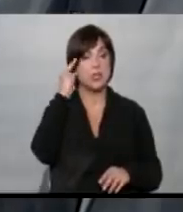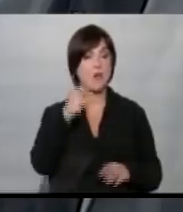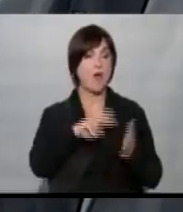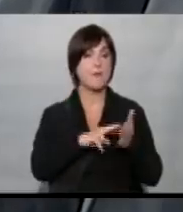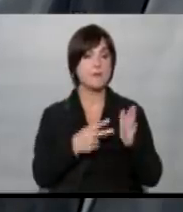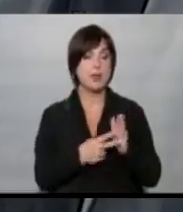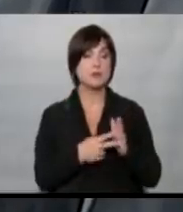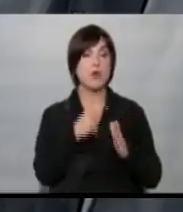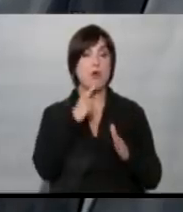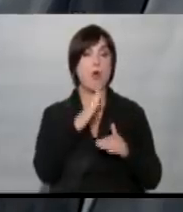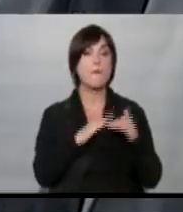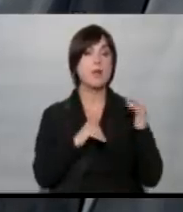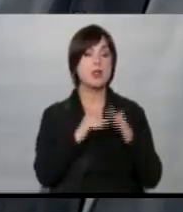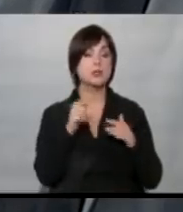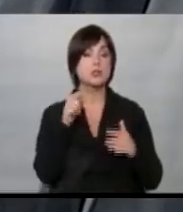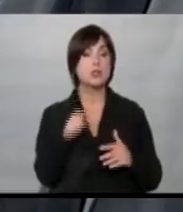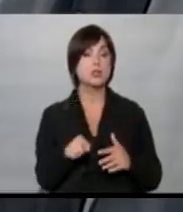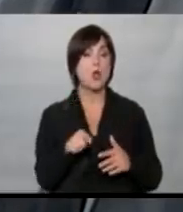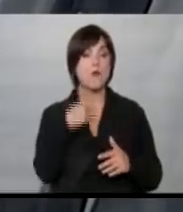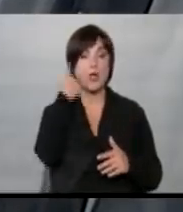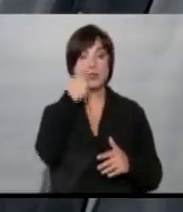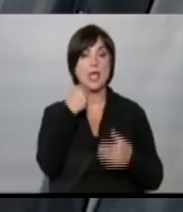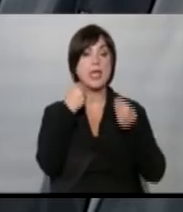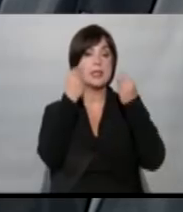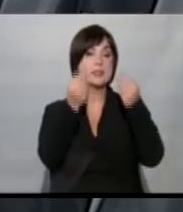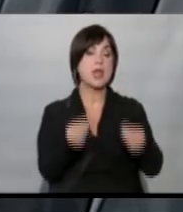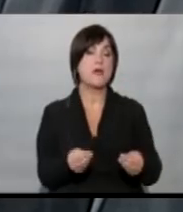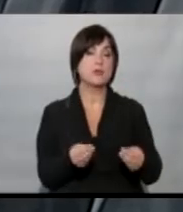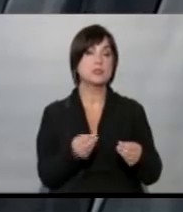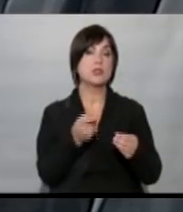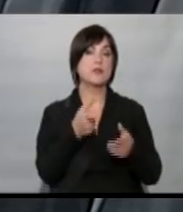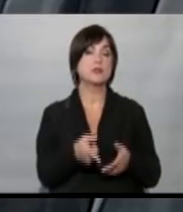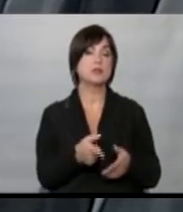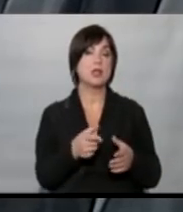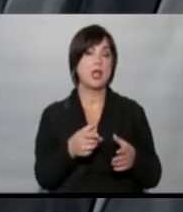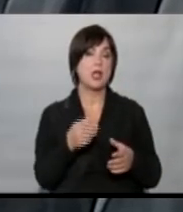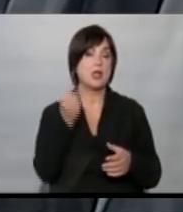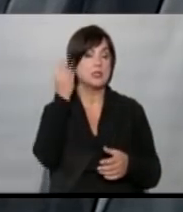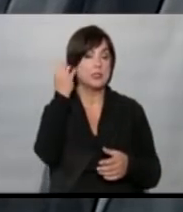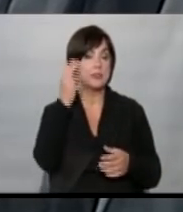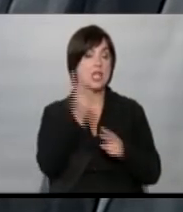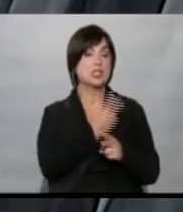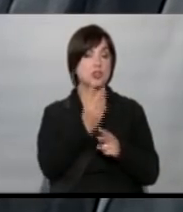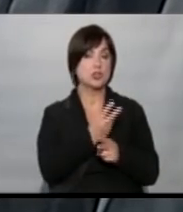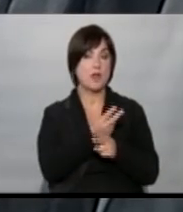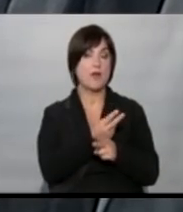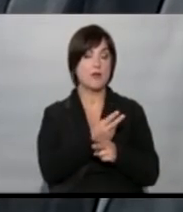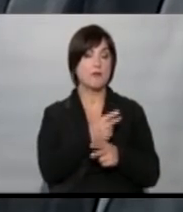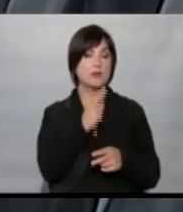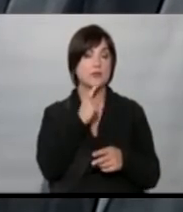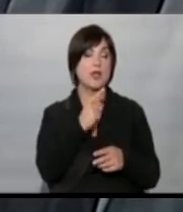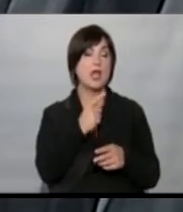план кој практично на тој ентитет и даваше статус на квази држава или држава